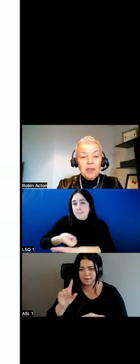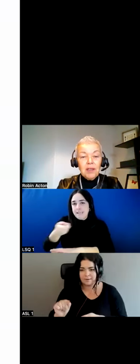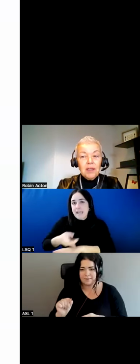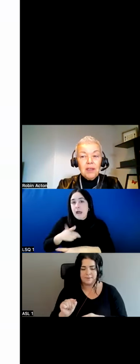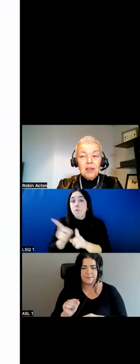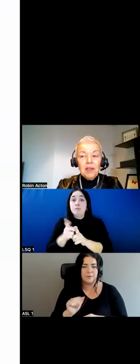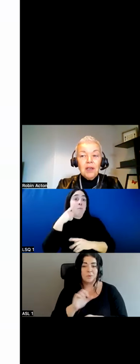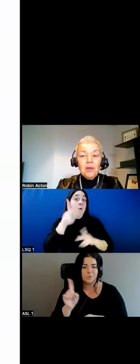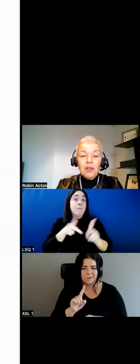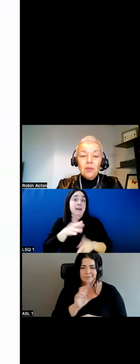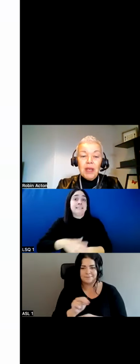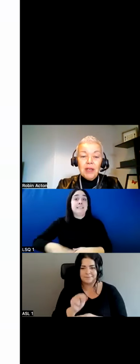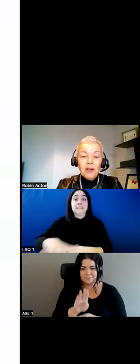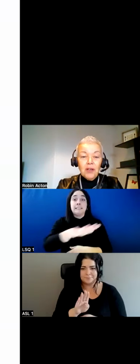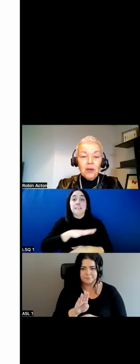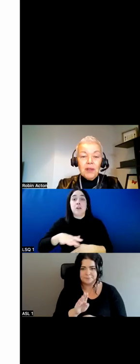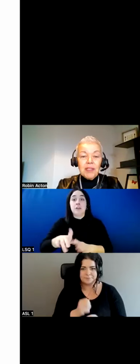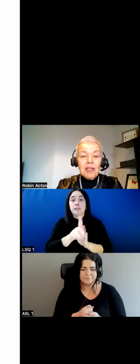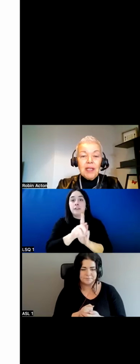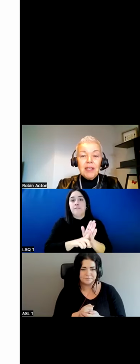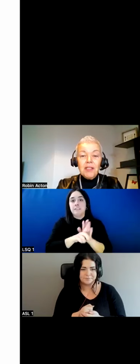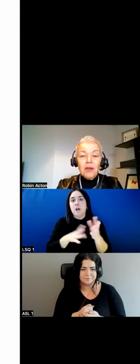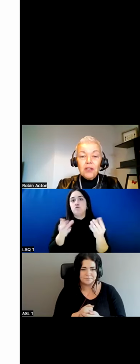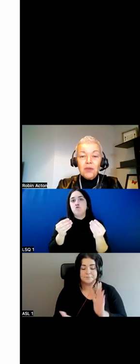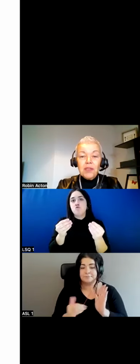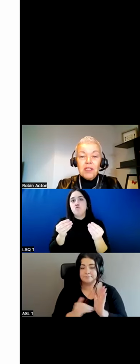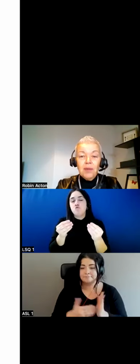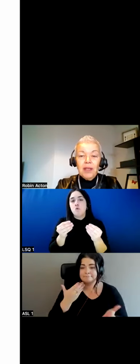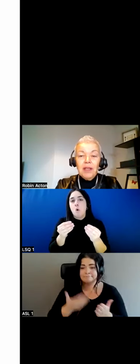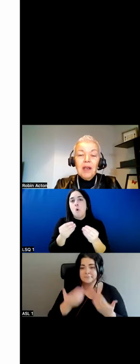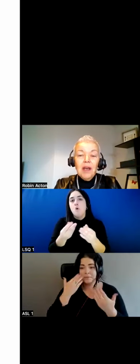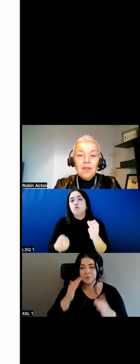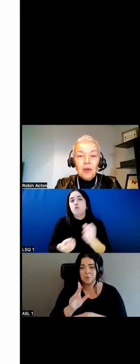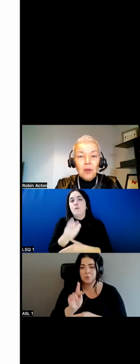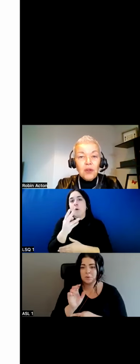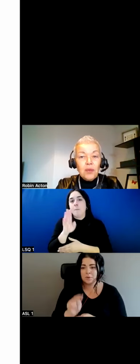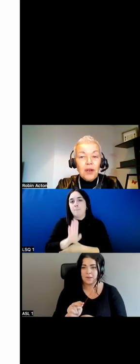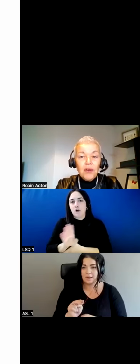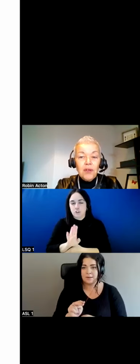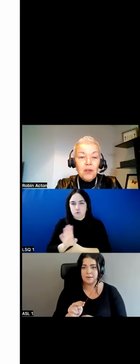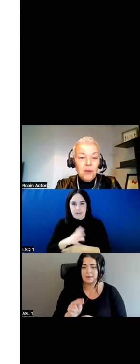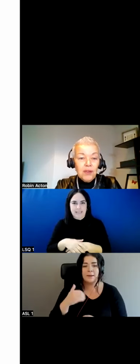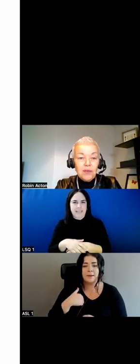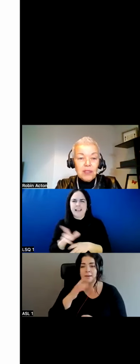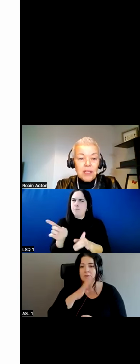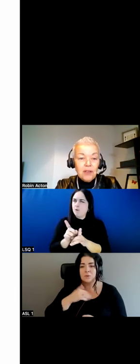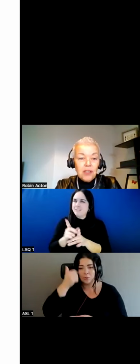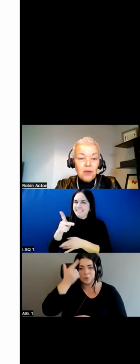déficience intellectuelle au Nouveau-Brunswick. Ce que vous ne savez peut-être pas, c'est que Ken est aussi le frère